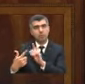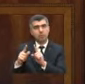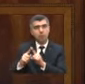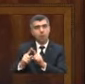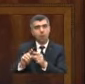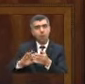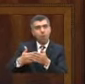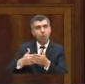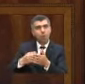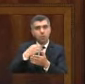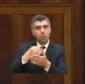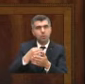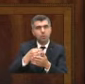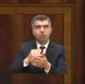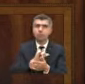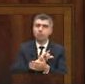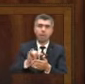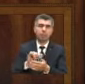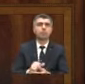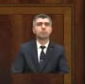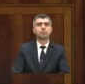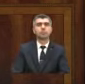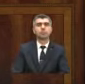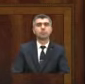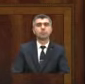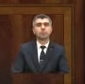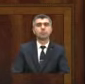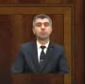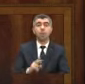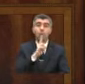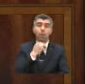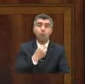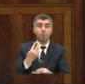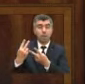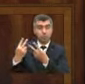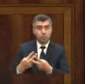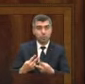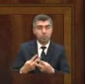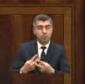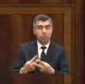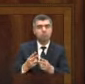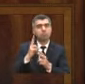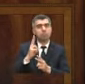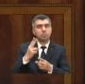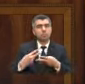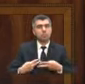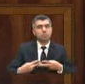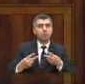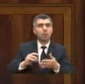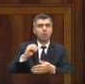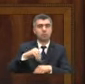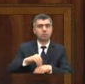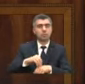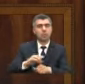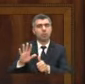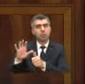فيه يده ولا صبعه ولا رجله. احتاجت هذه الحكومة عاد طلق هذا الورش، تعطل شوية بست